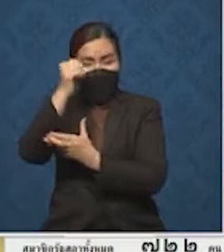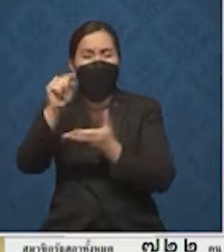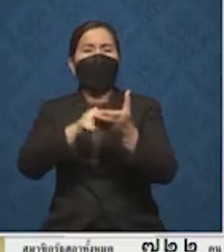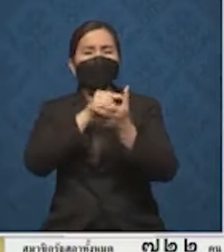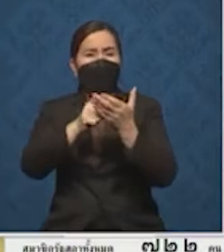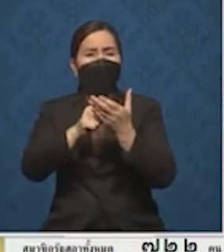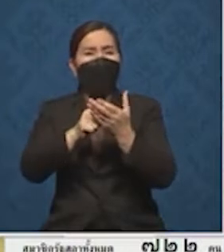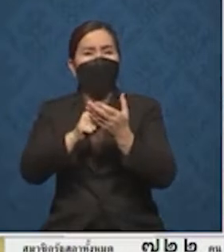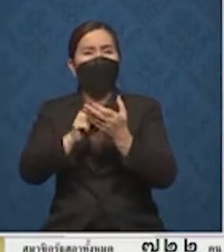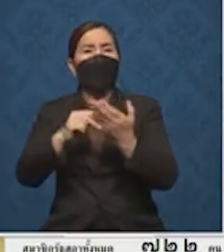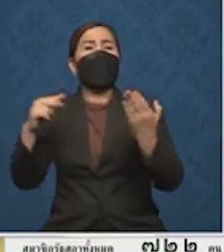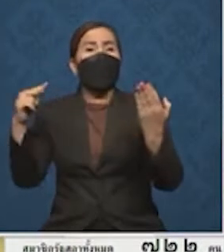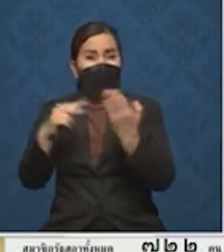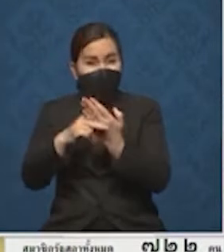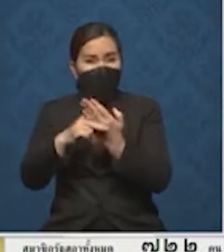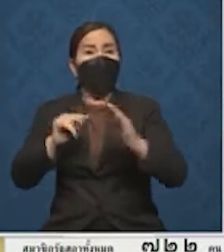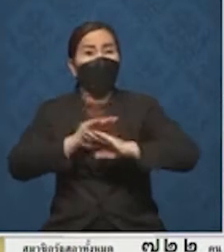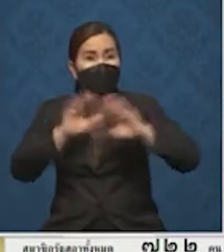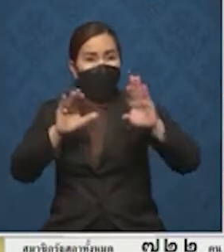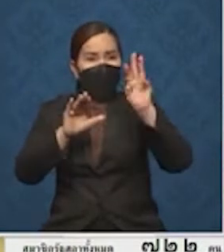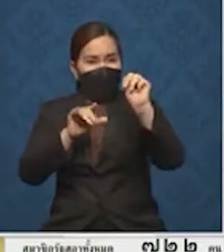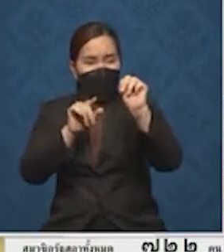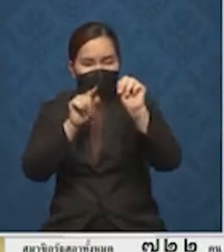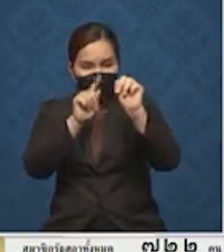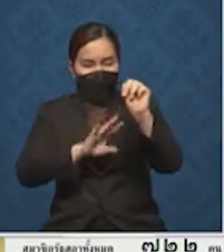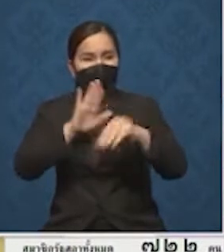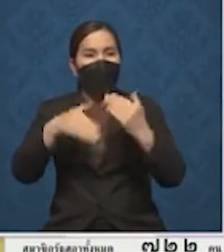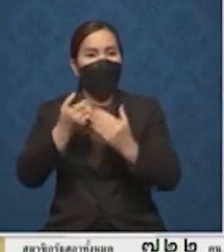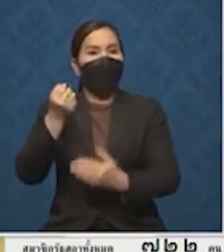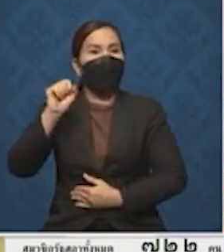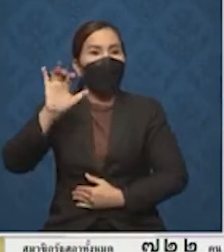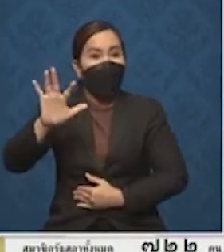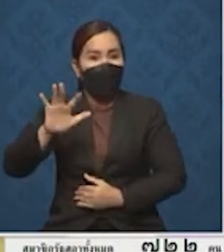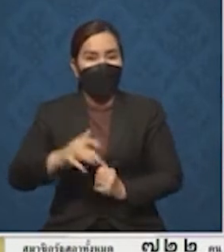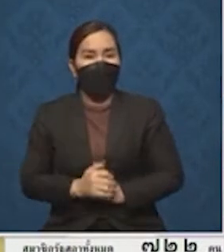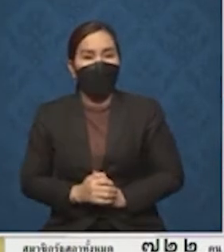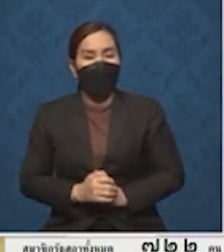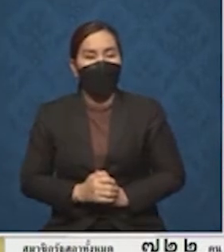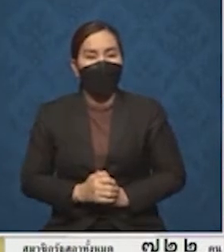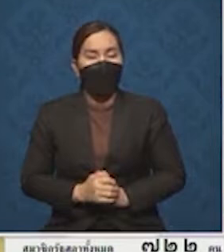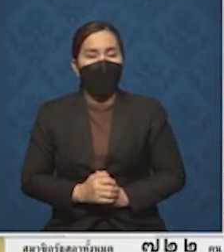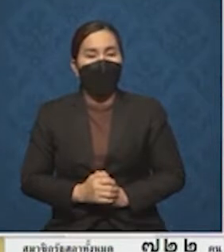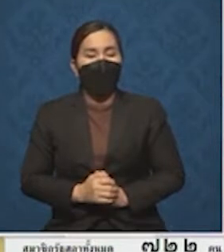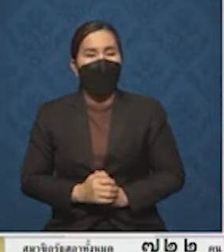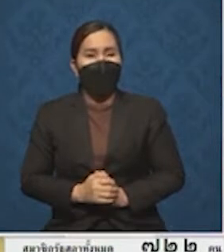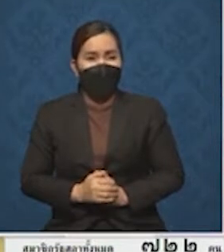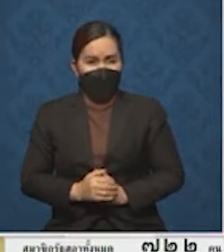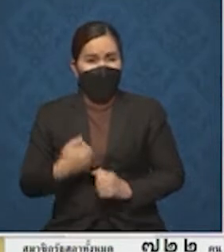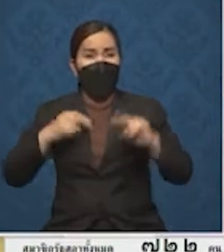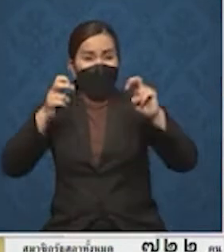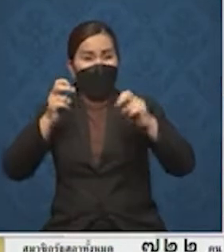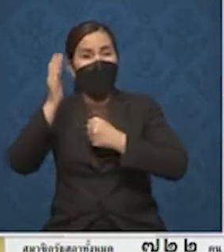และยกเลิกถึง 15 มาตาในมาตานั้นที่ท่านอภิปลายกันสองวันก